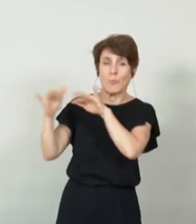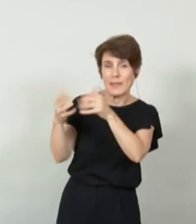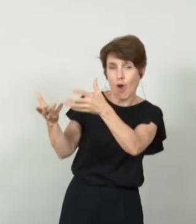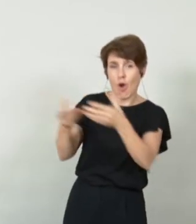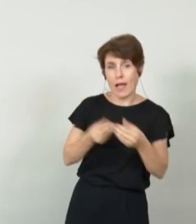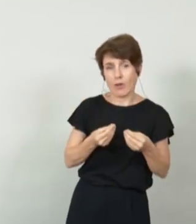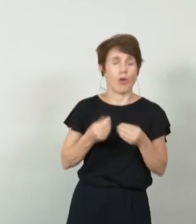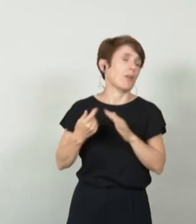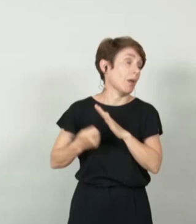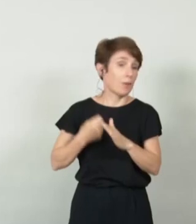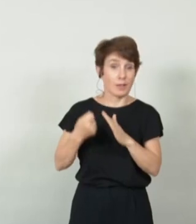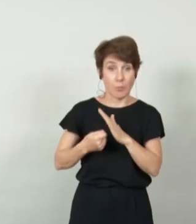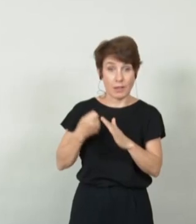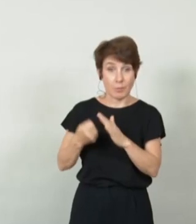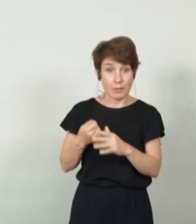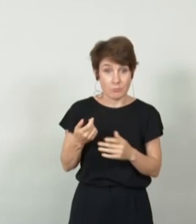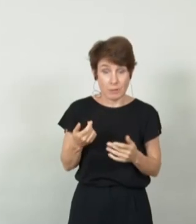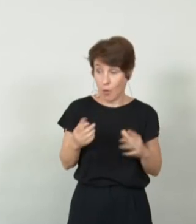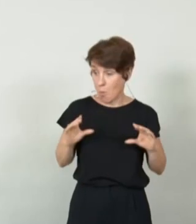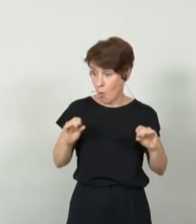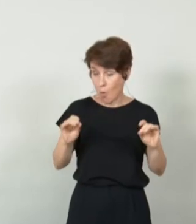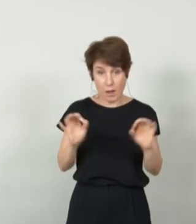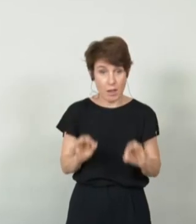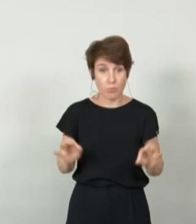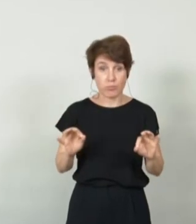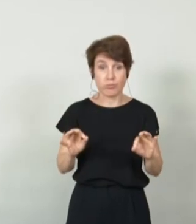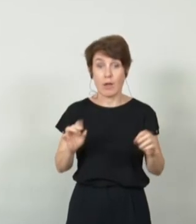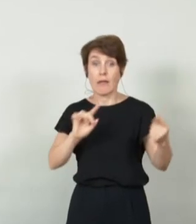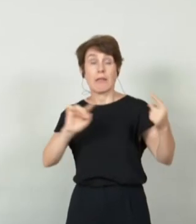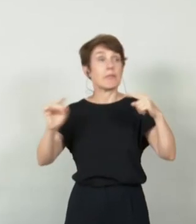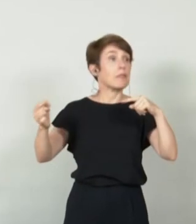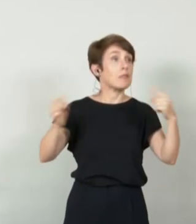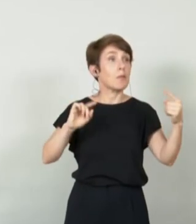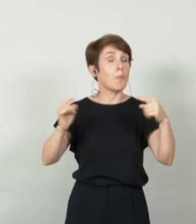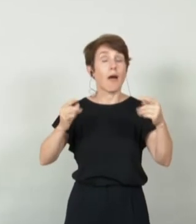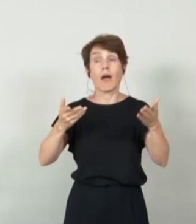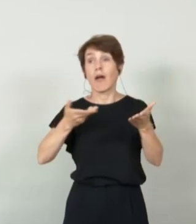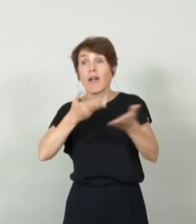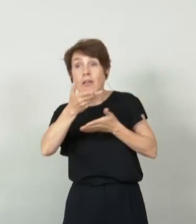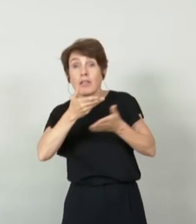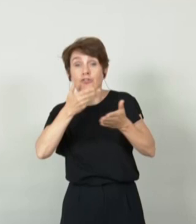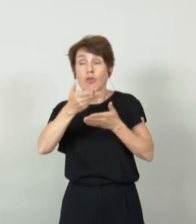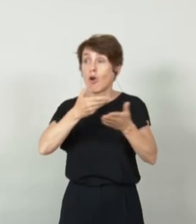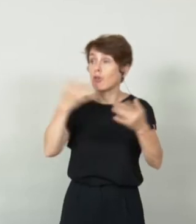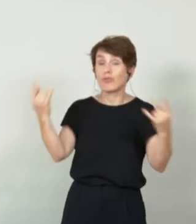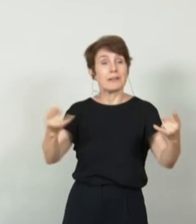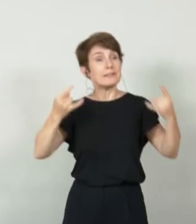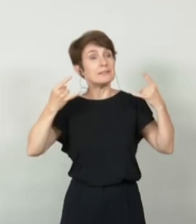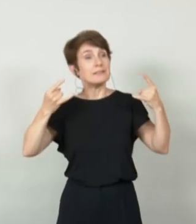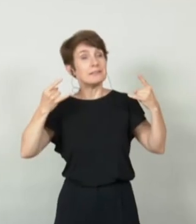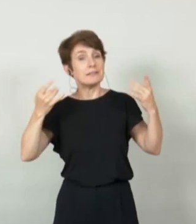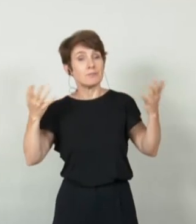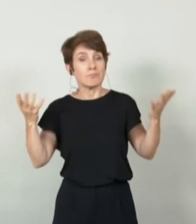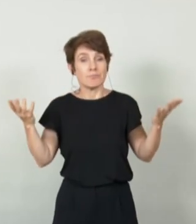évidemment il y a rien de concret sur ces sujets sinon des débats des échanges des postures et je voudrais je